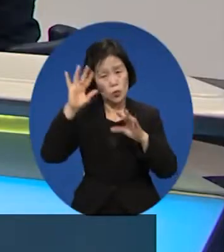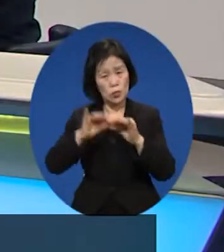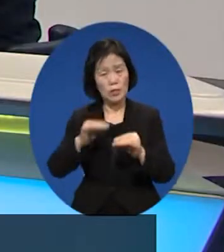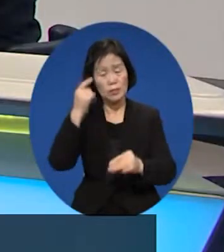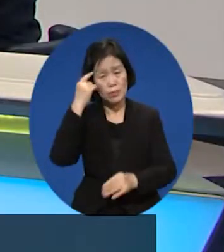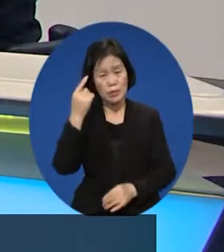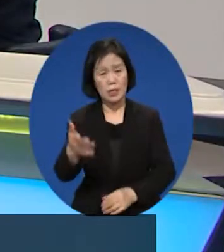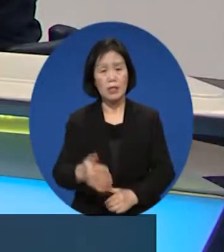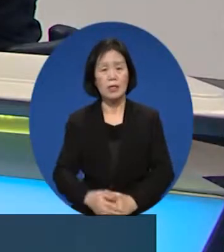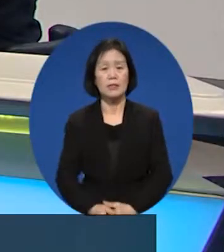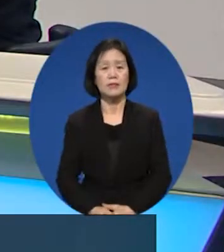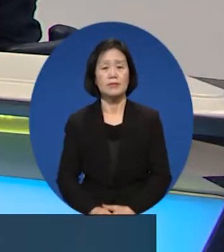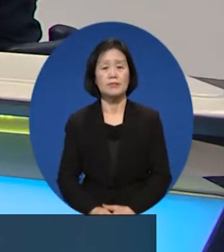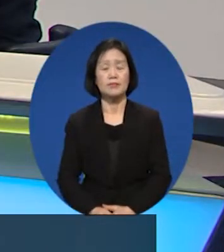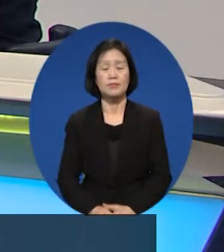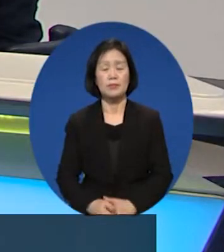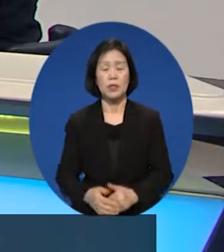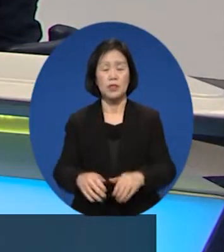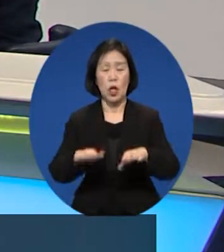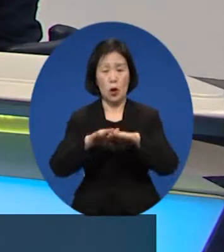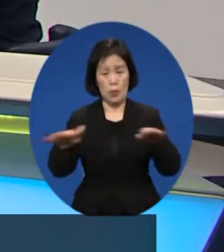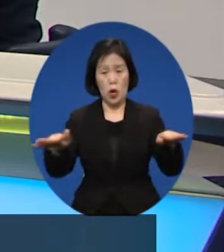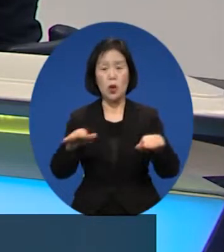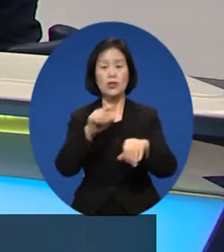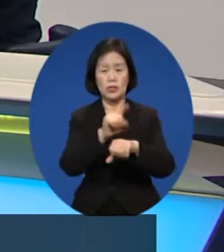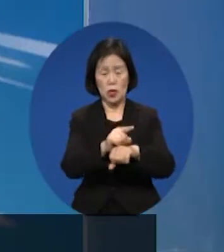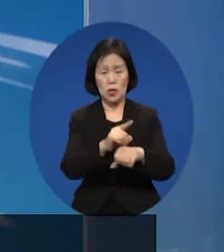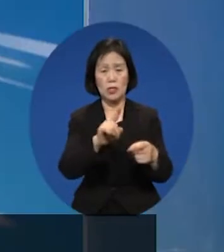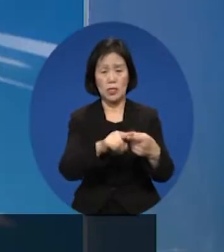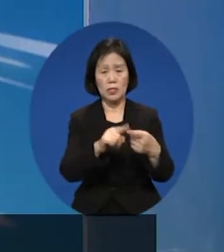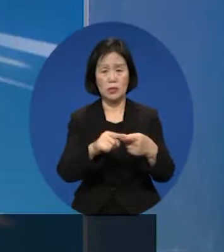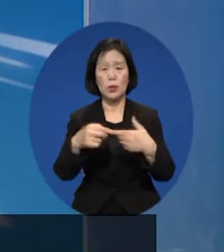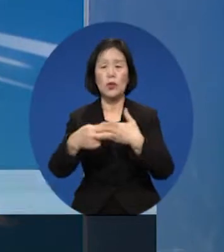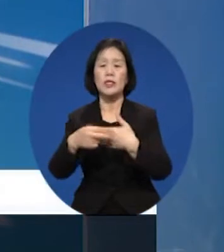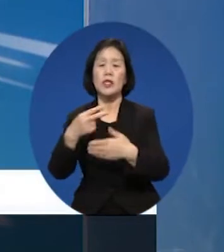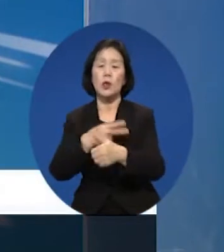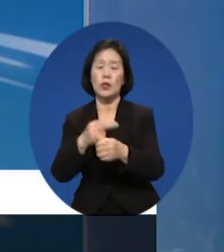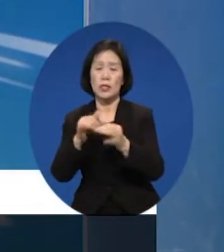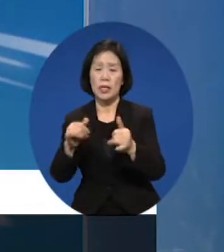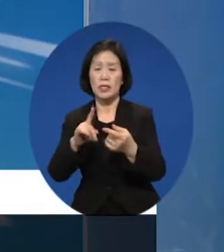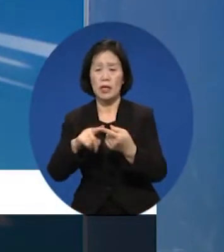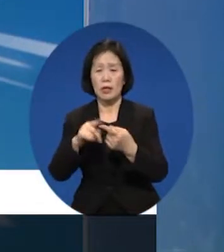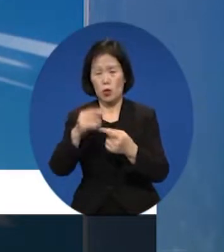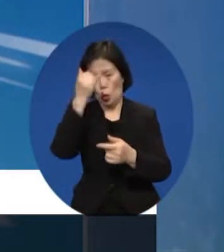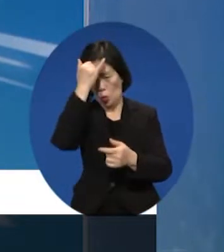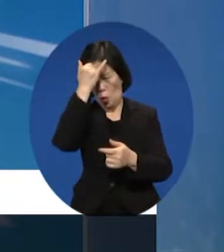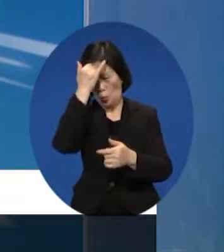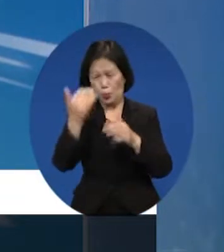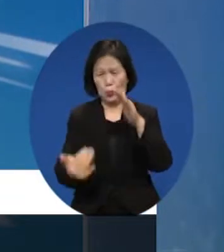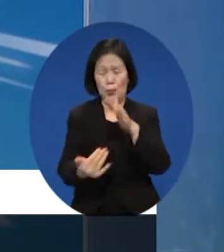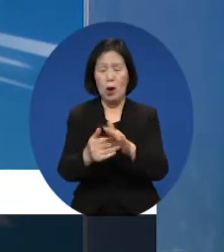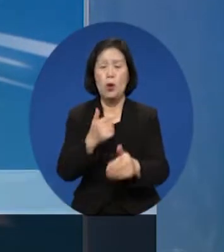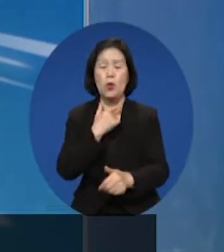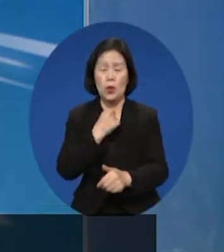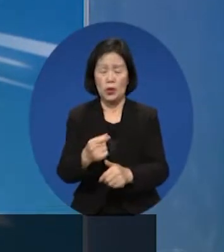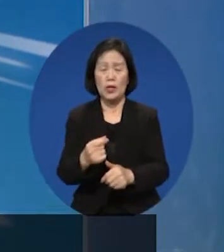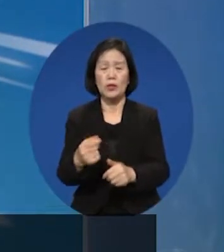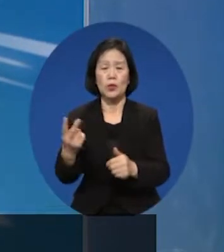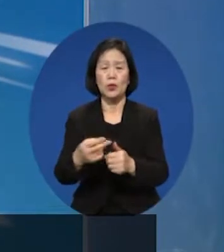궁금합니다. 예, 이거는 형평성 차원에도 그렇고, 그 다음에 의료인에게 요구되는 높은 도덕적 자질이나, 그 다음에